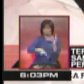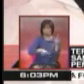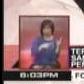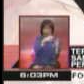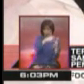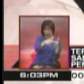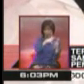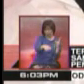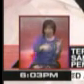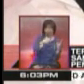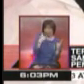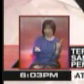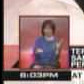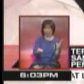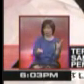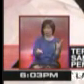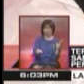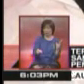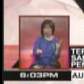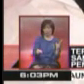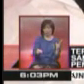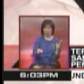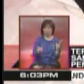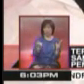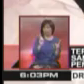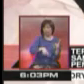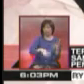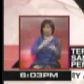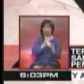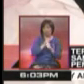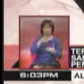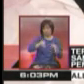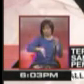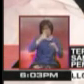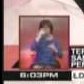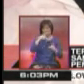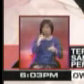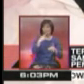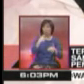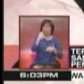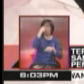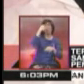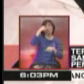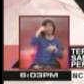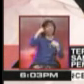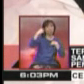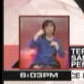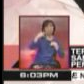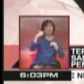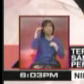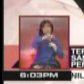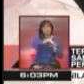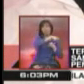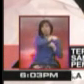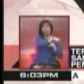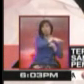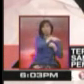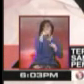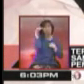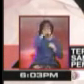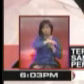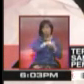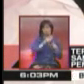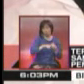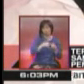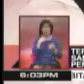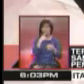polis po sa amin, hindi nyo rin po makakamit yung justice ang hinahanap niyo sa anak nyo. Dahil yung tinuturo po nila, hindi naman po yun ang gumawa ng ano eh. Kaso sa sinabing sumaksak